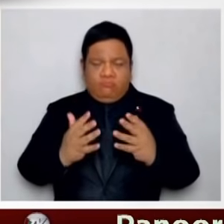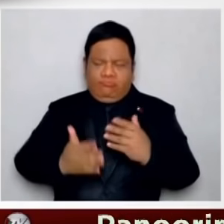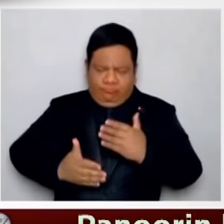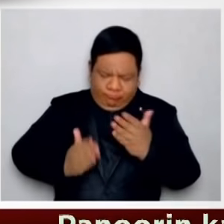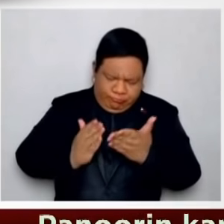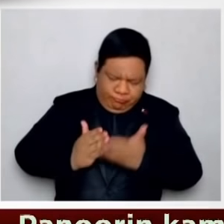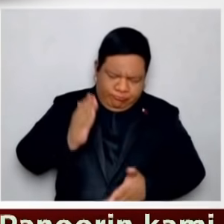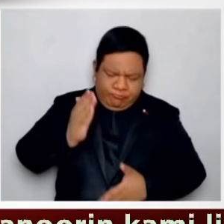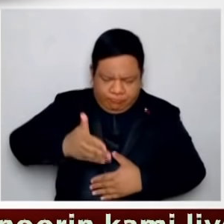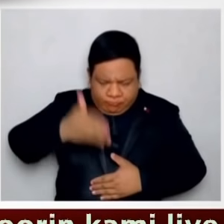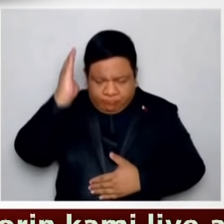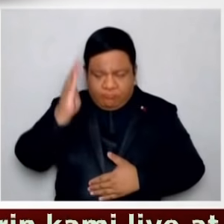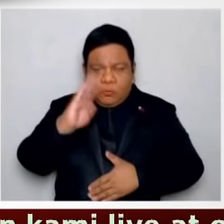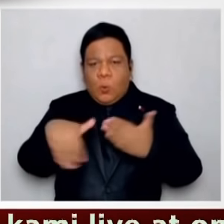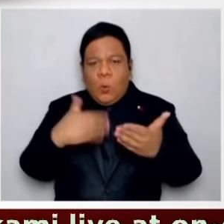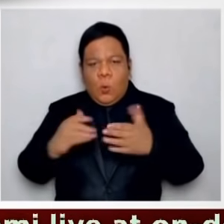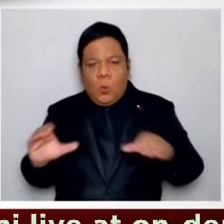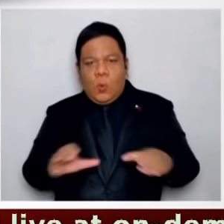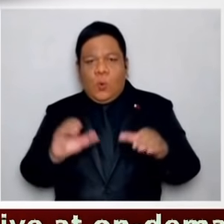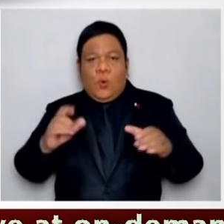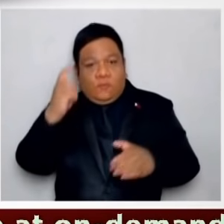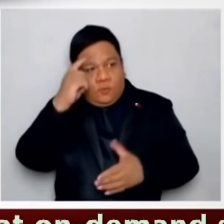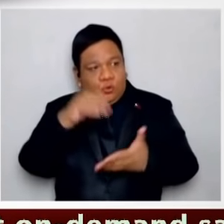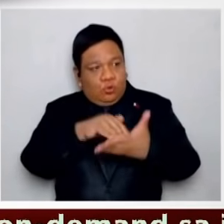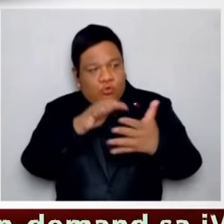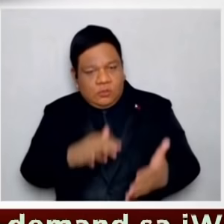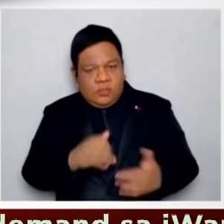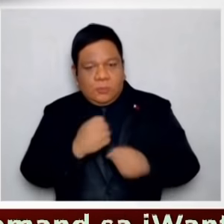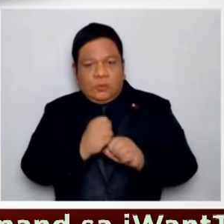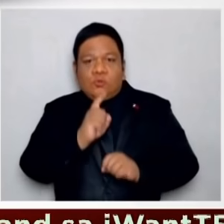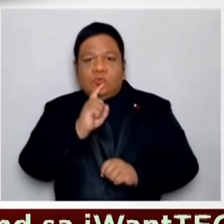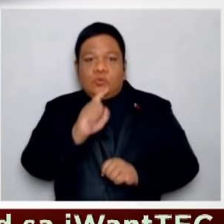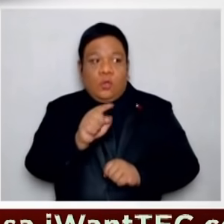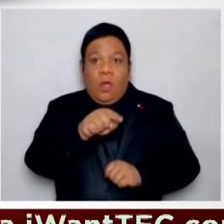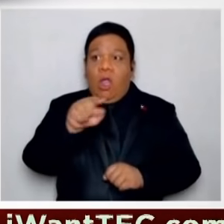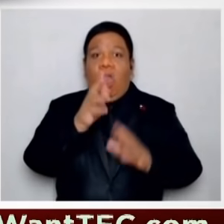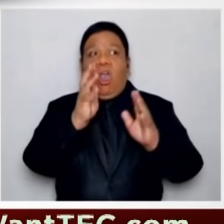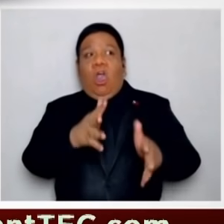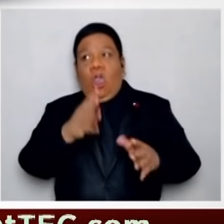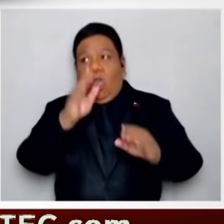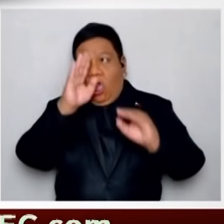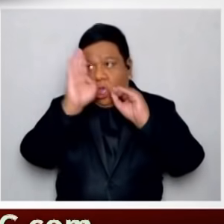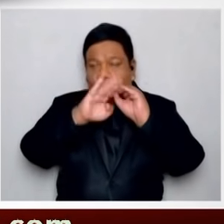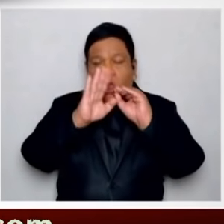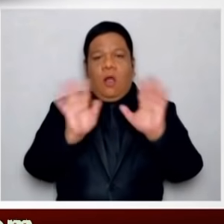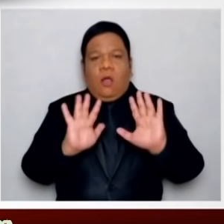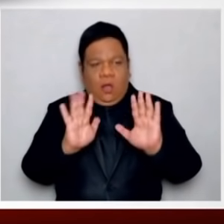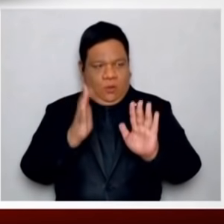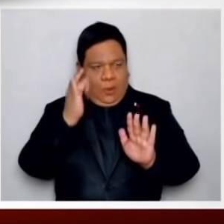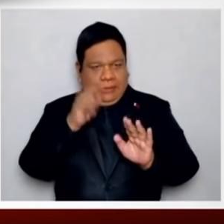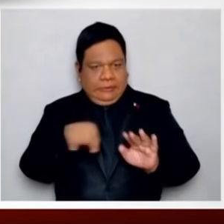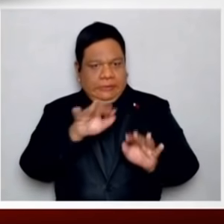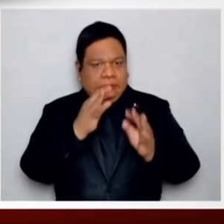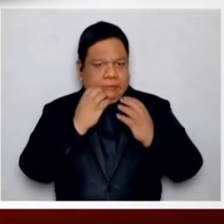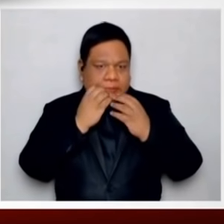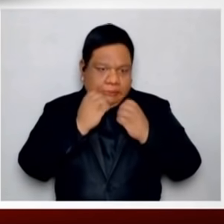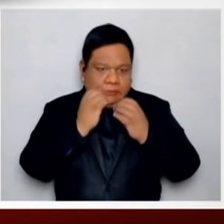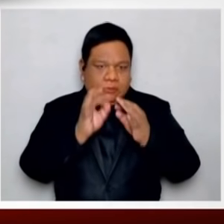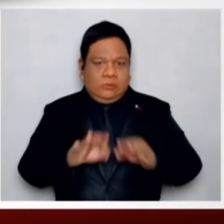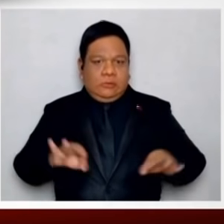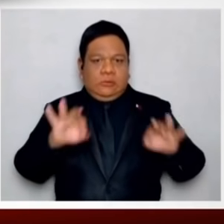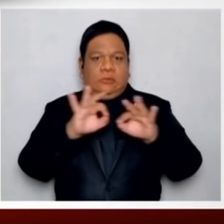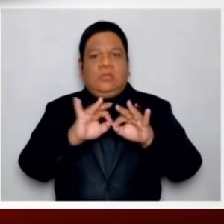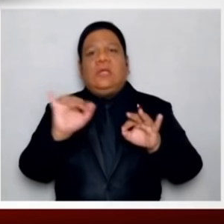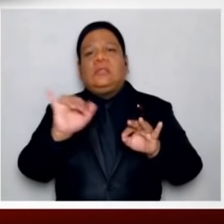estudyante. Para masigurado lang na walang maiiwan dahil sila ang buhay namin. At dito